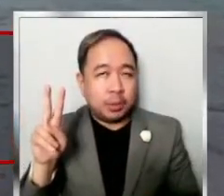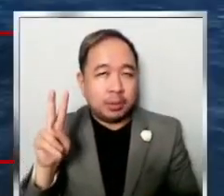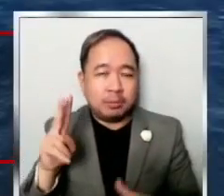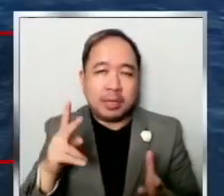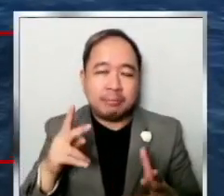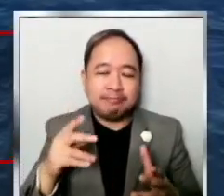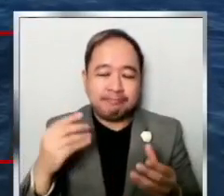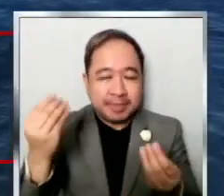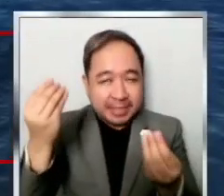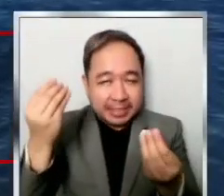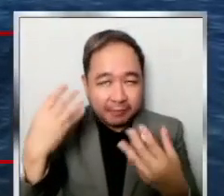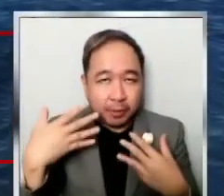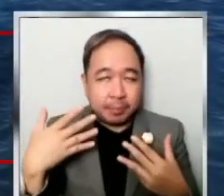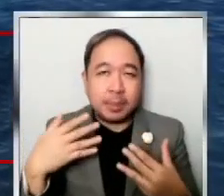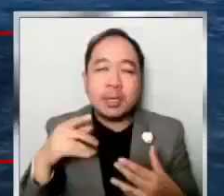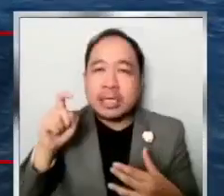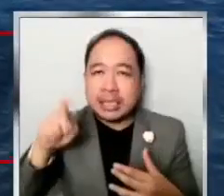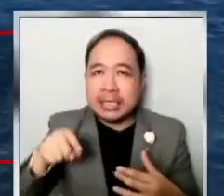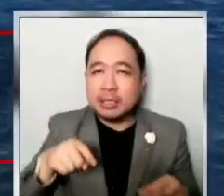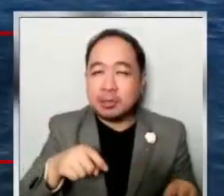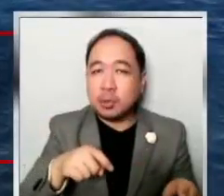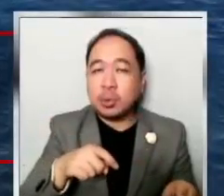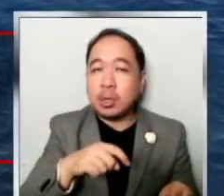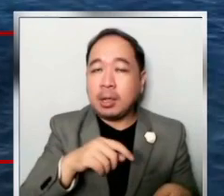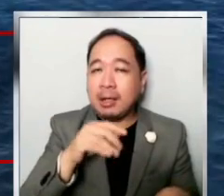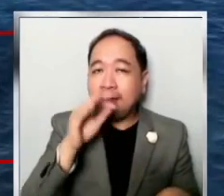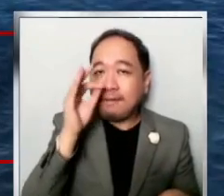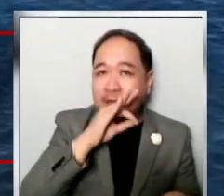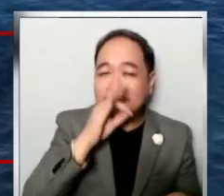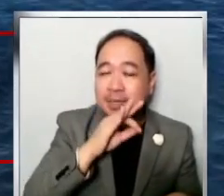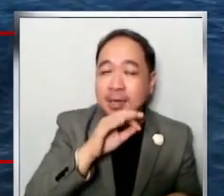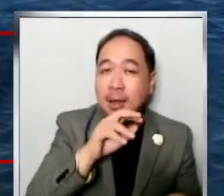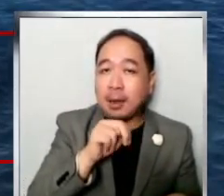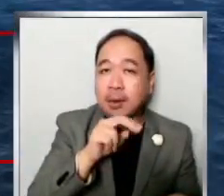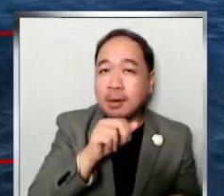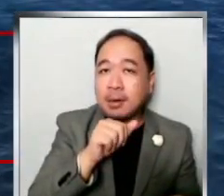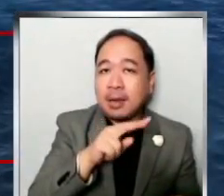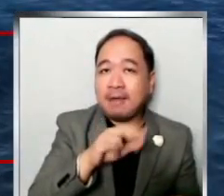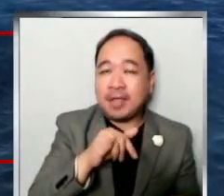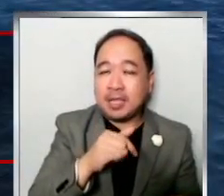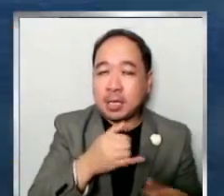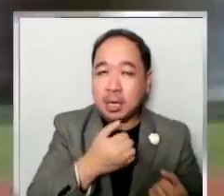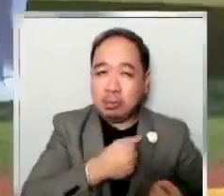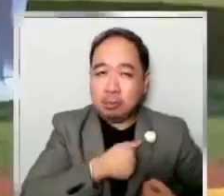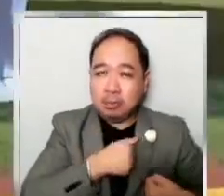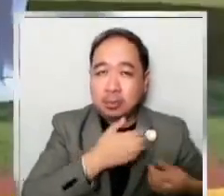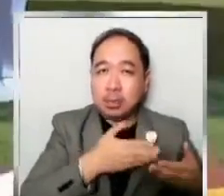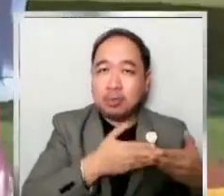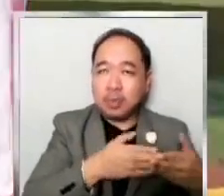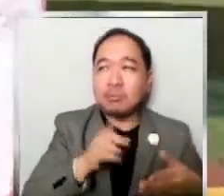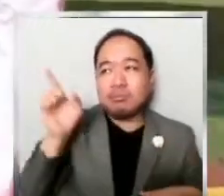Navy at nag-confirm na na ginawa nga ito ng mga Chinese vessels.